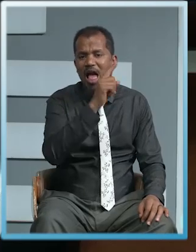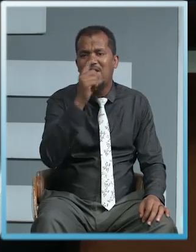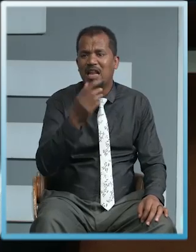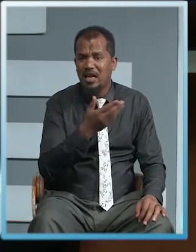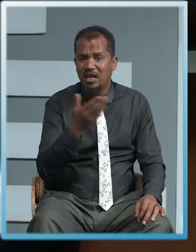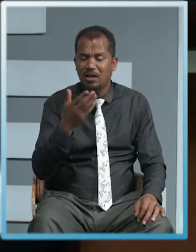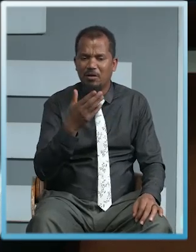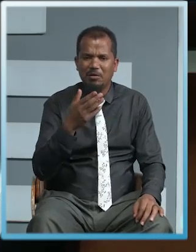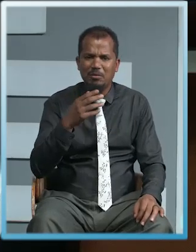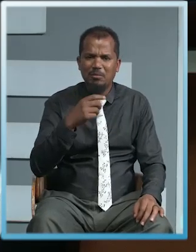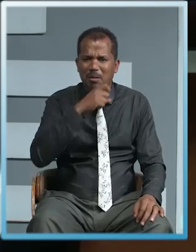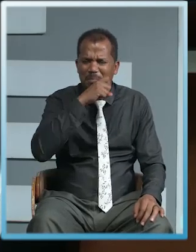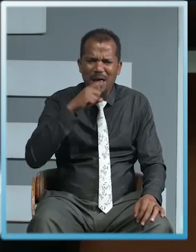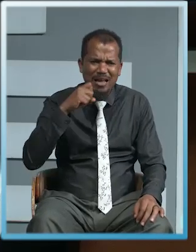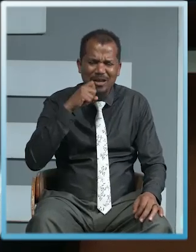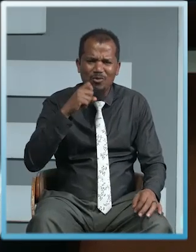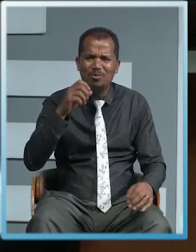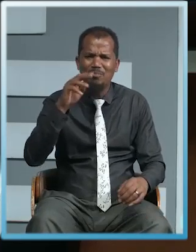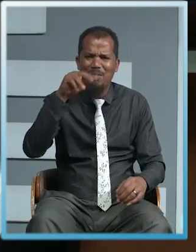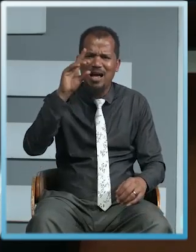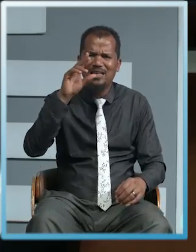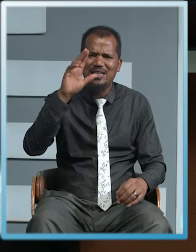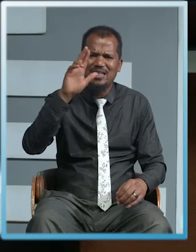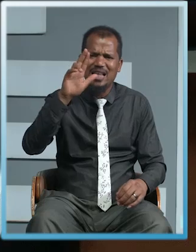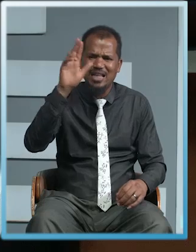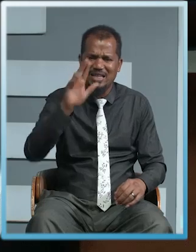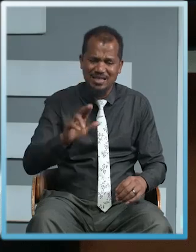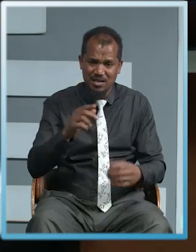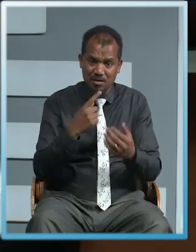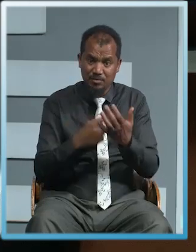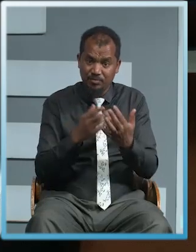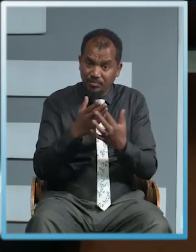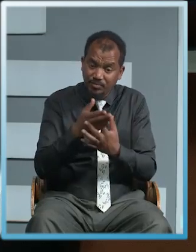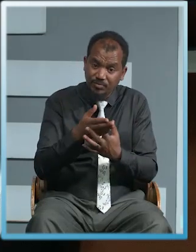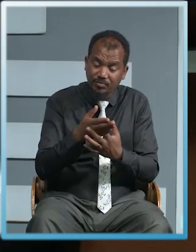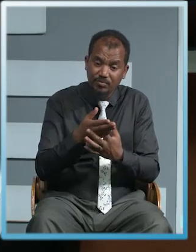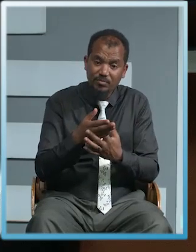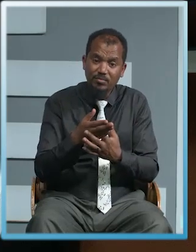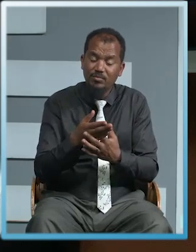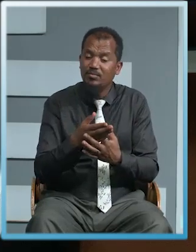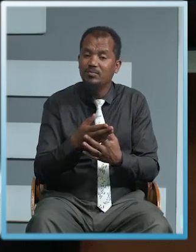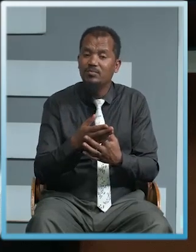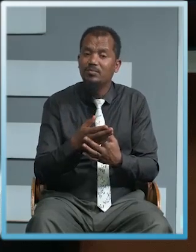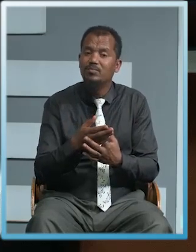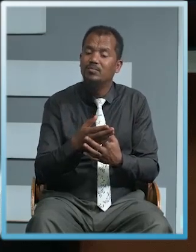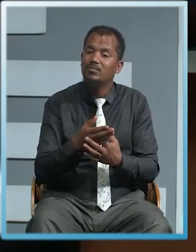አንዳንድ ነገር በሚያከሩ እና በዛ አንጻር